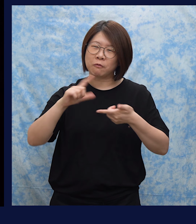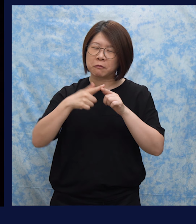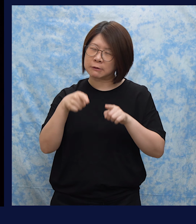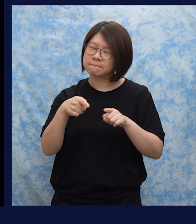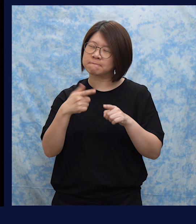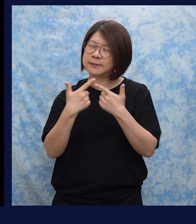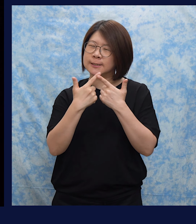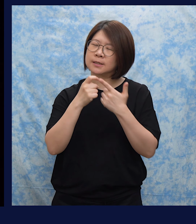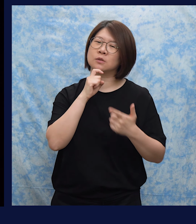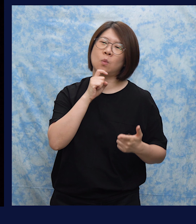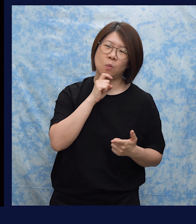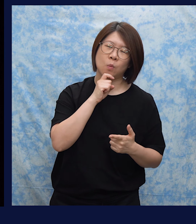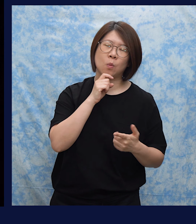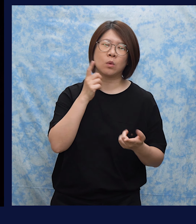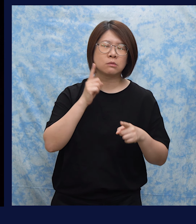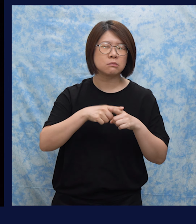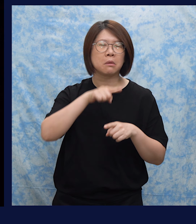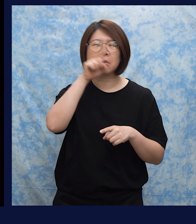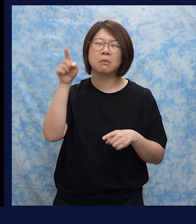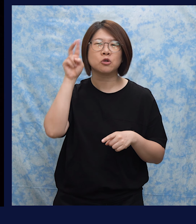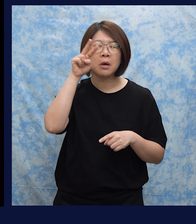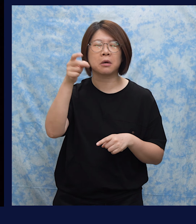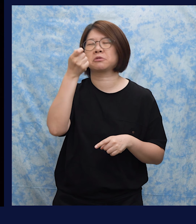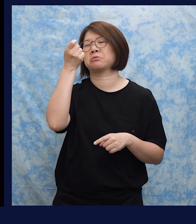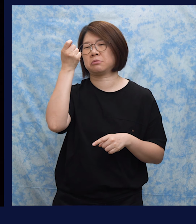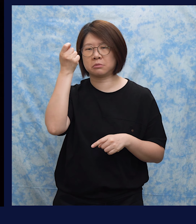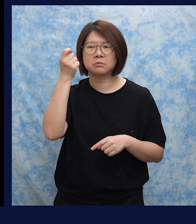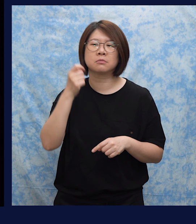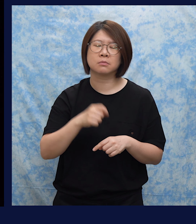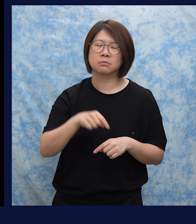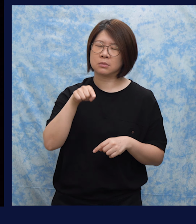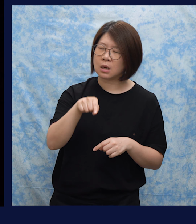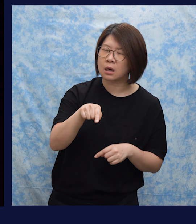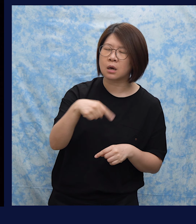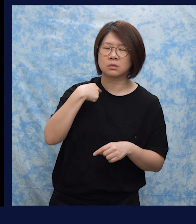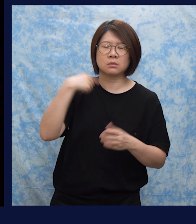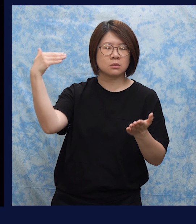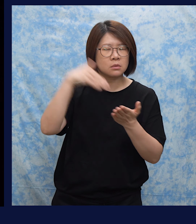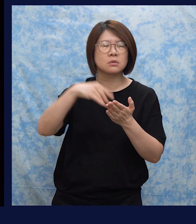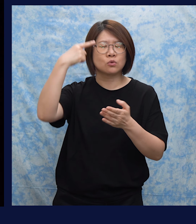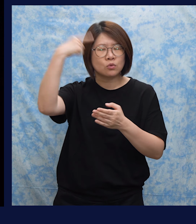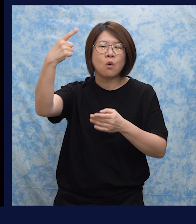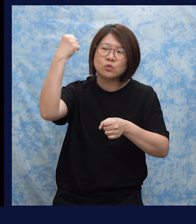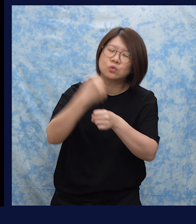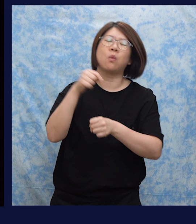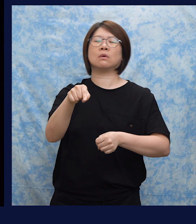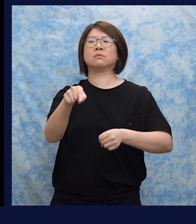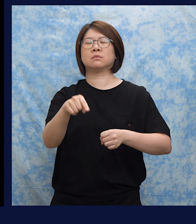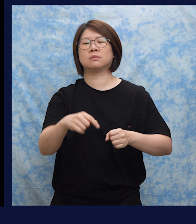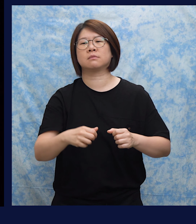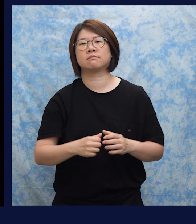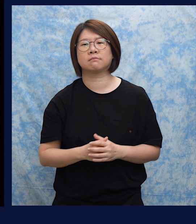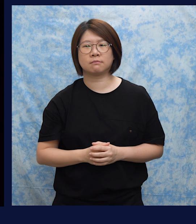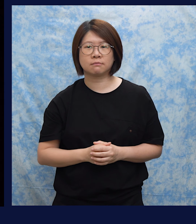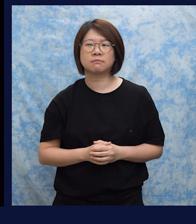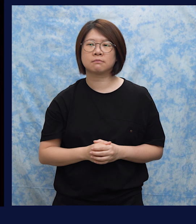嘅，咁可能呢一個演繹方法咧係有啲爭議性添嘅，因為的確冇咁常見啦。咁但係我好想